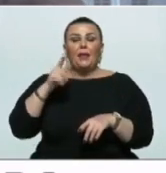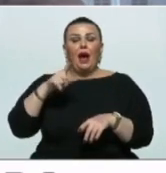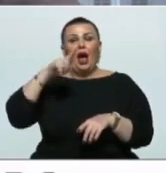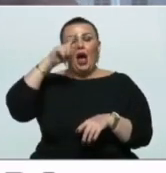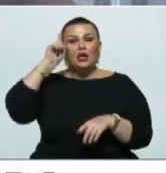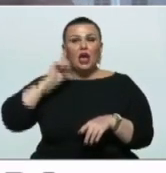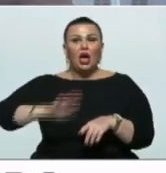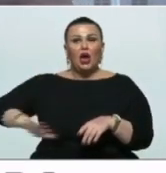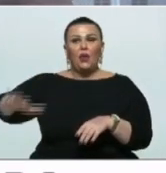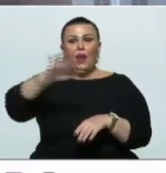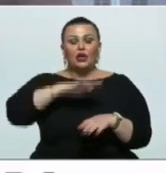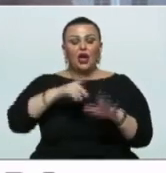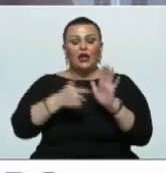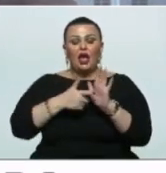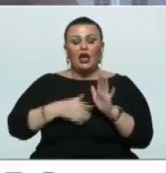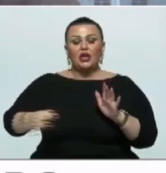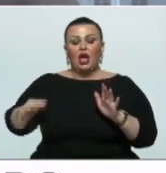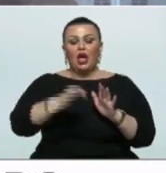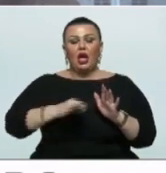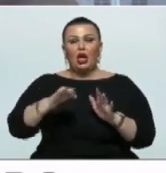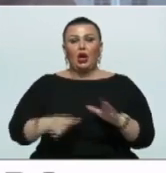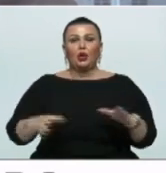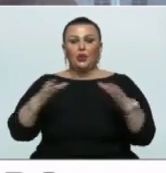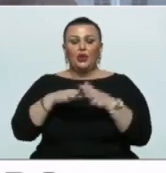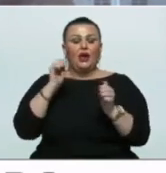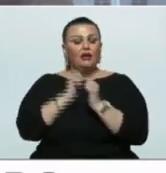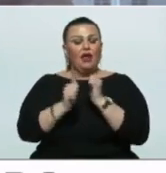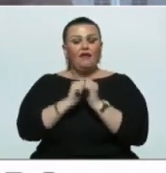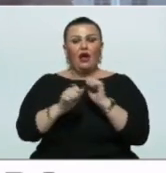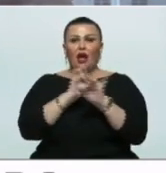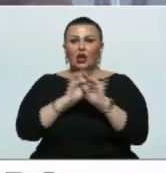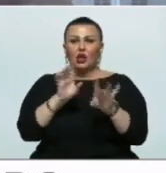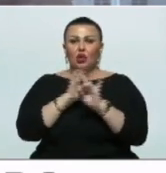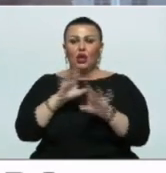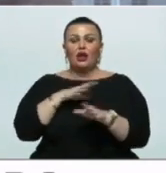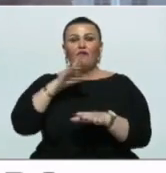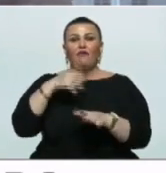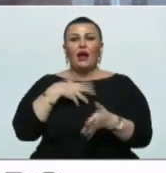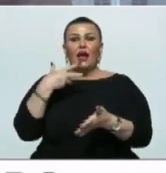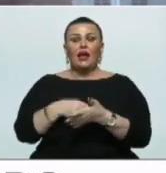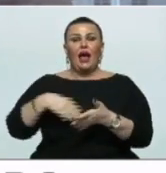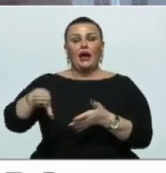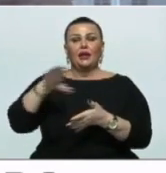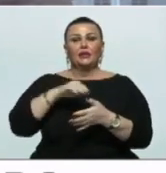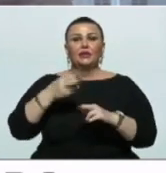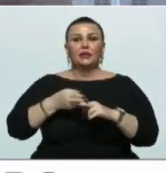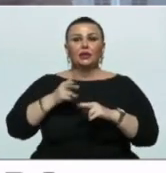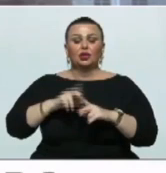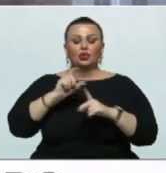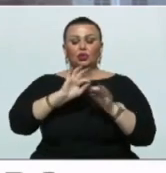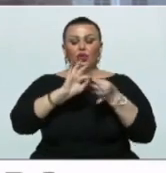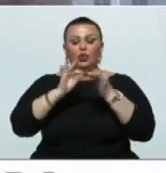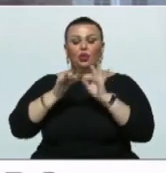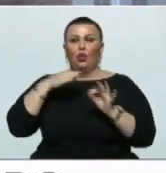Azerbaycan'dır. Bütün 7 reyonla birlikte bunu defalarca söyledi ve kendisinin bu lafını, cümlesi çok